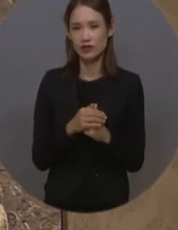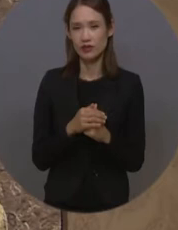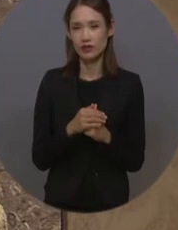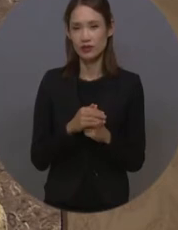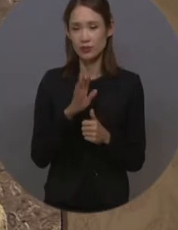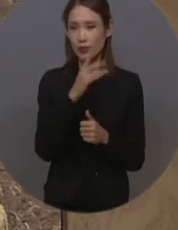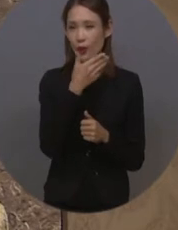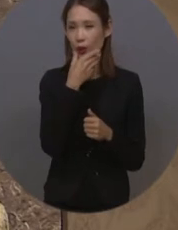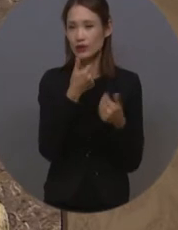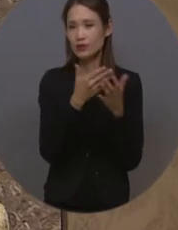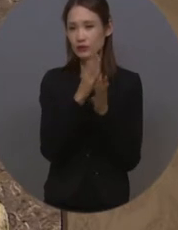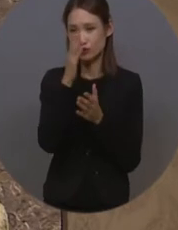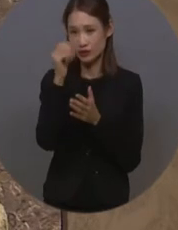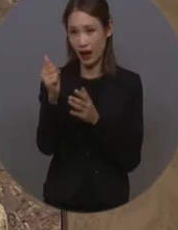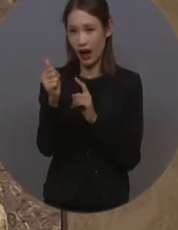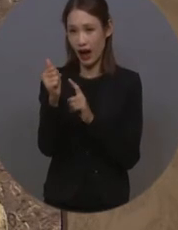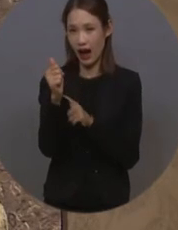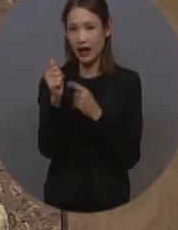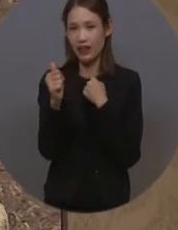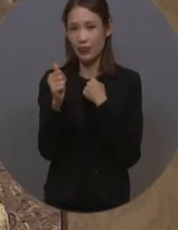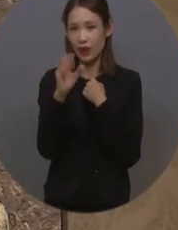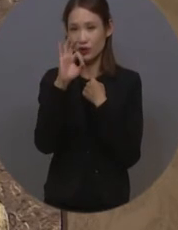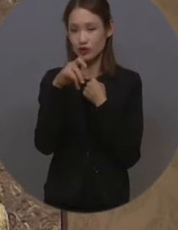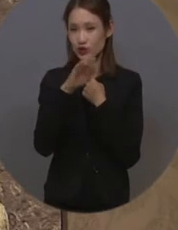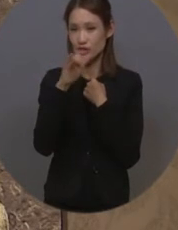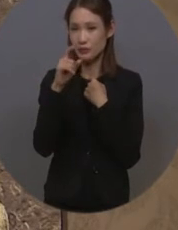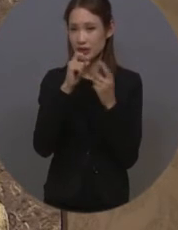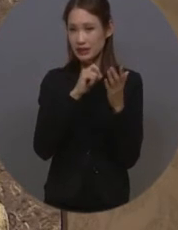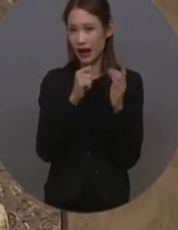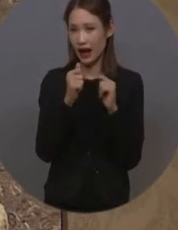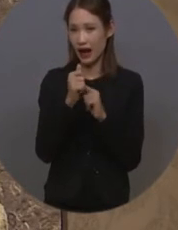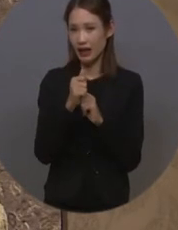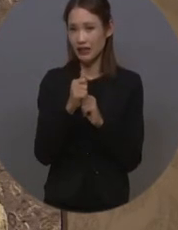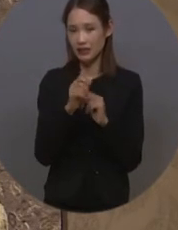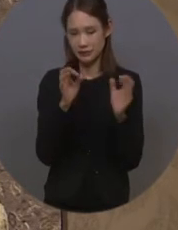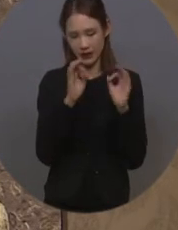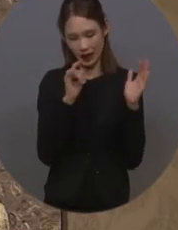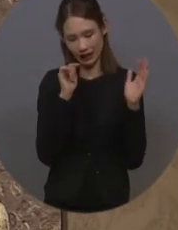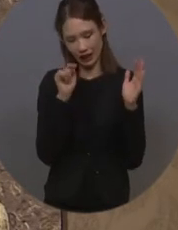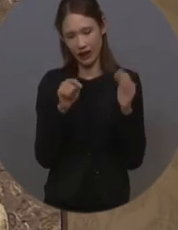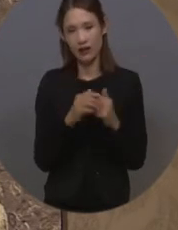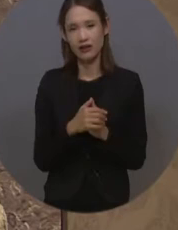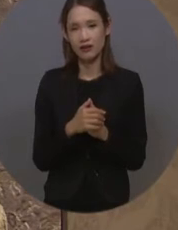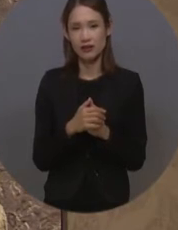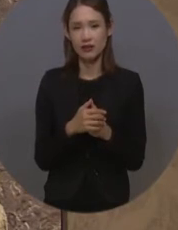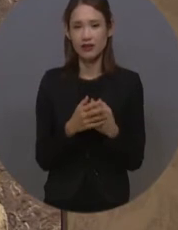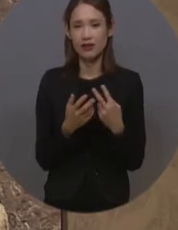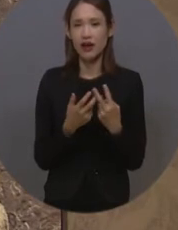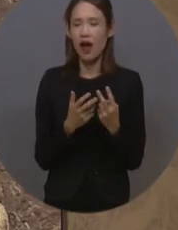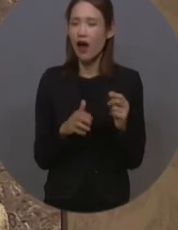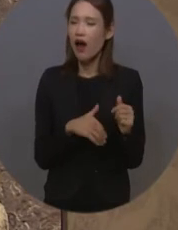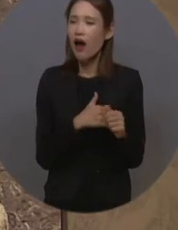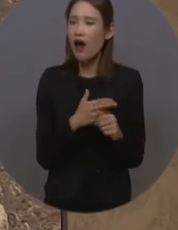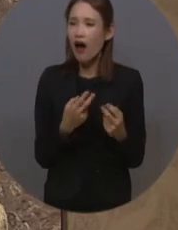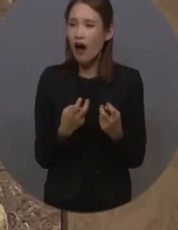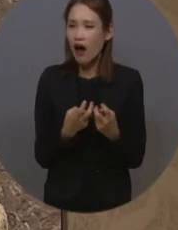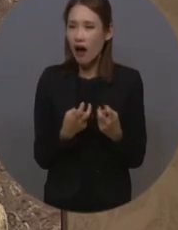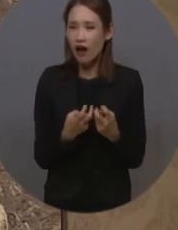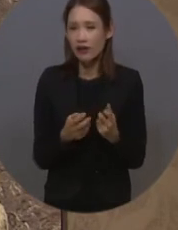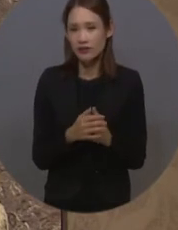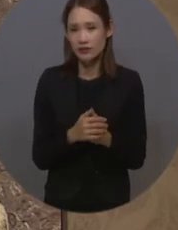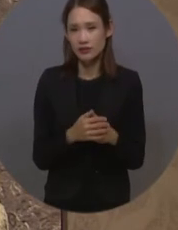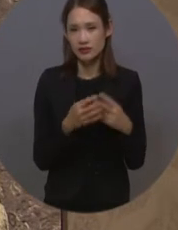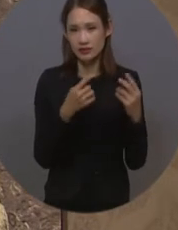전 보건복지부 장관 하시던 유시민 작가님한테 찾아갔죠. 예. 자, 이거 어떻게 했으면 좋겠습니까? 시즌1 때도